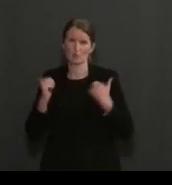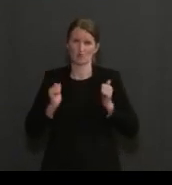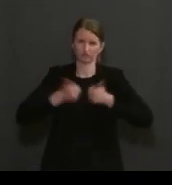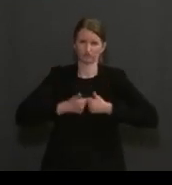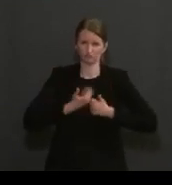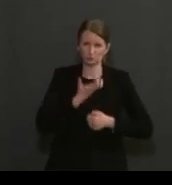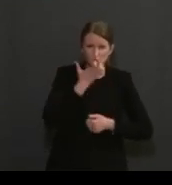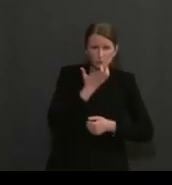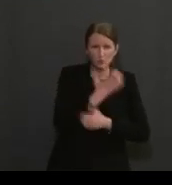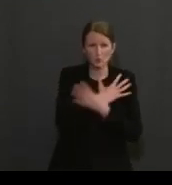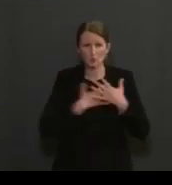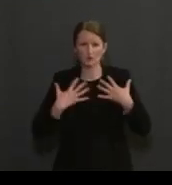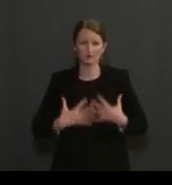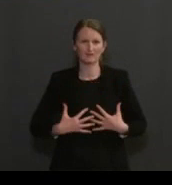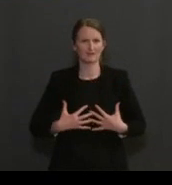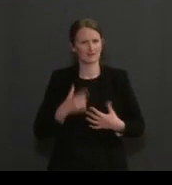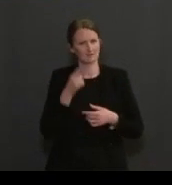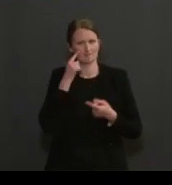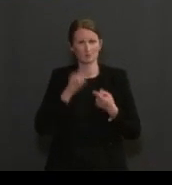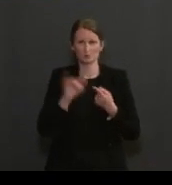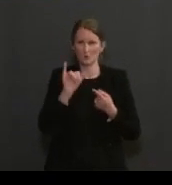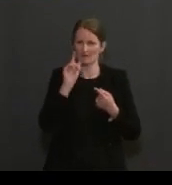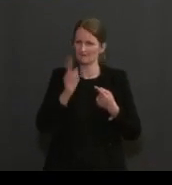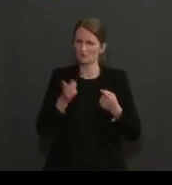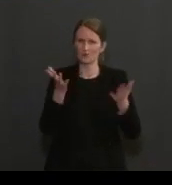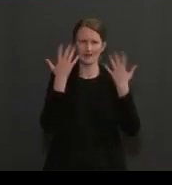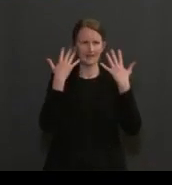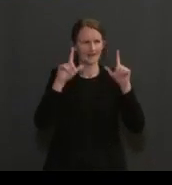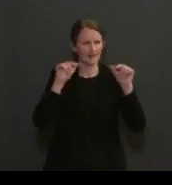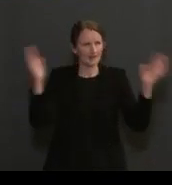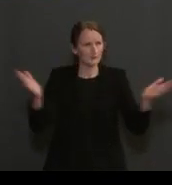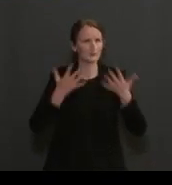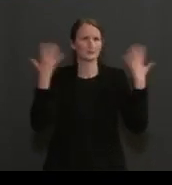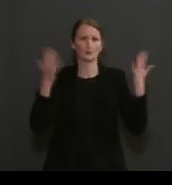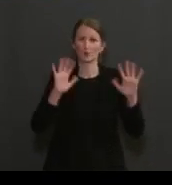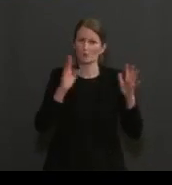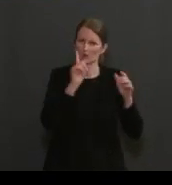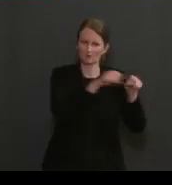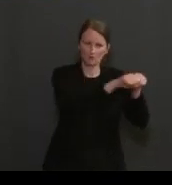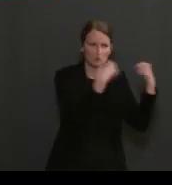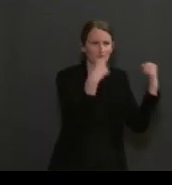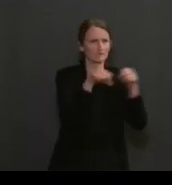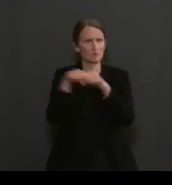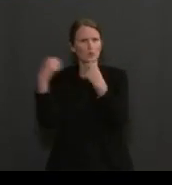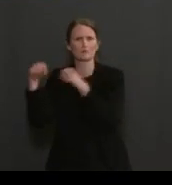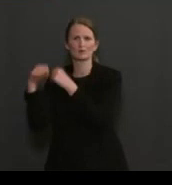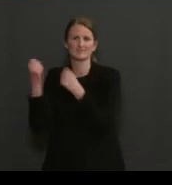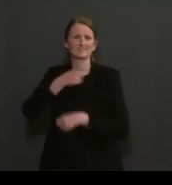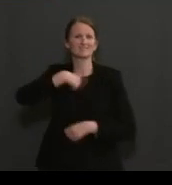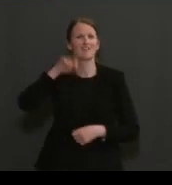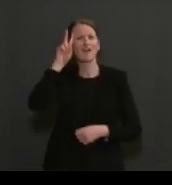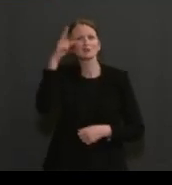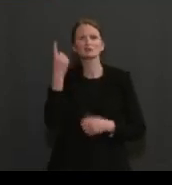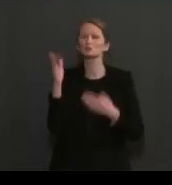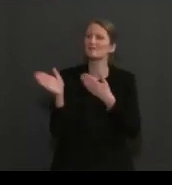chaud. Mais il faudra effectivement cette année-ci plus ventiler les locaux qu'on a l'habitude de le faire dans notre pays où l'hiver, avec sa